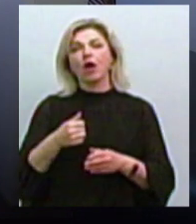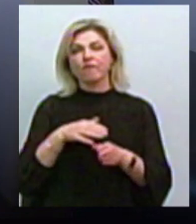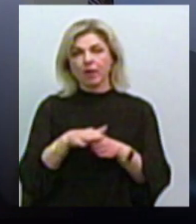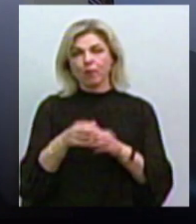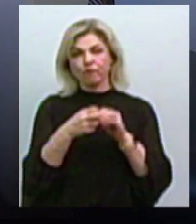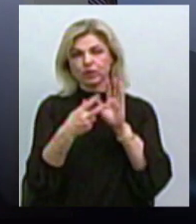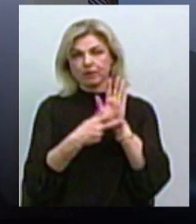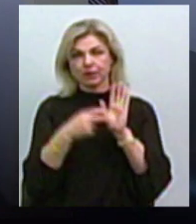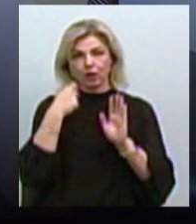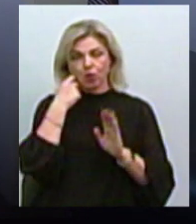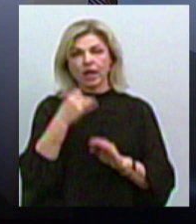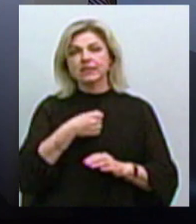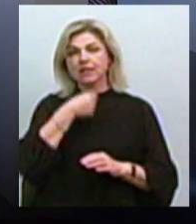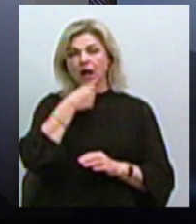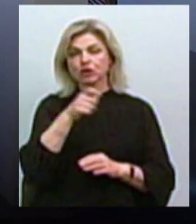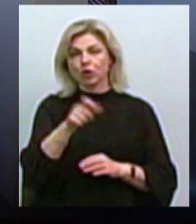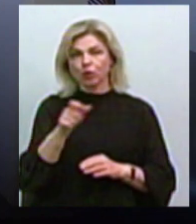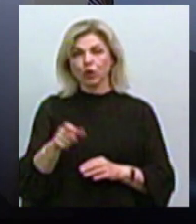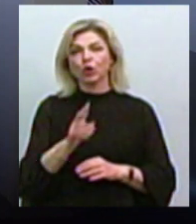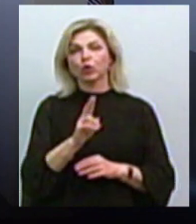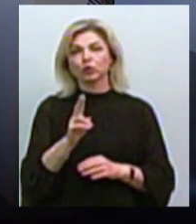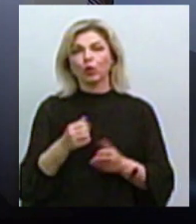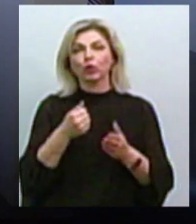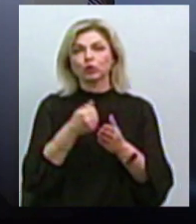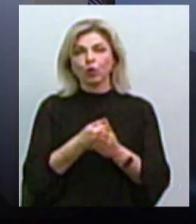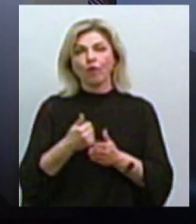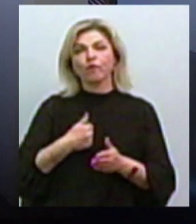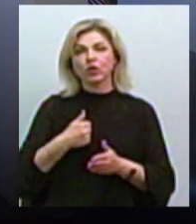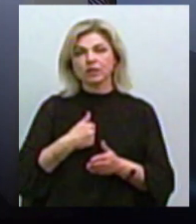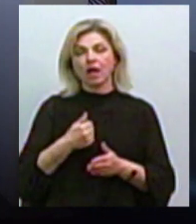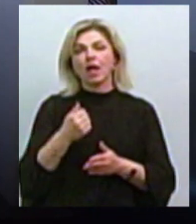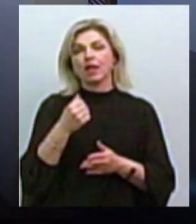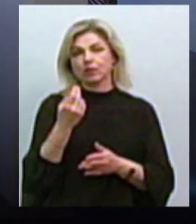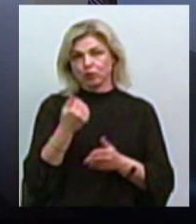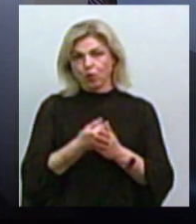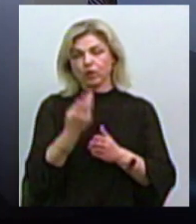років, та старші громадяни, яким до моменту відправлення у війська не виповнилось 27 років,